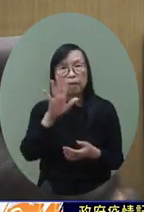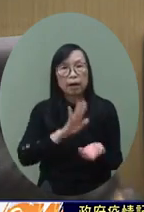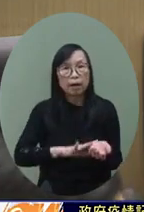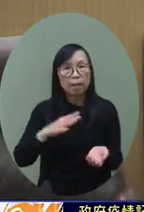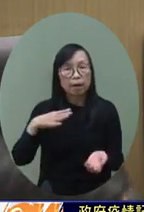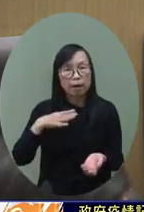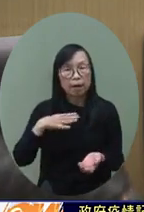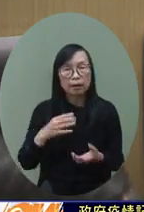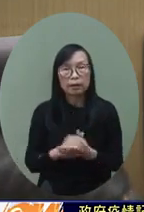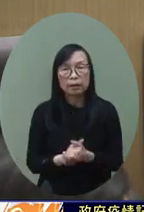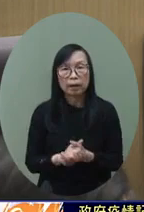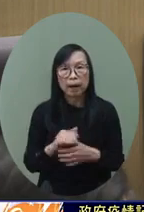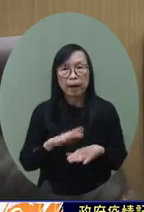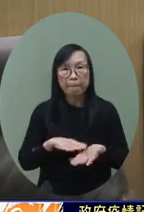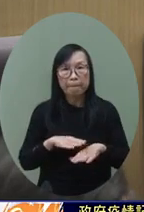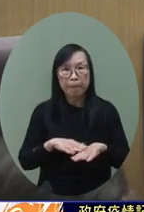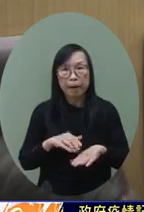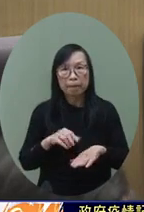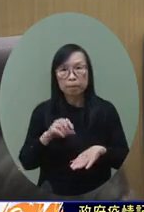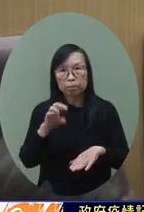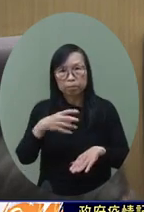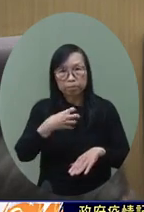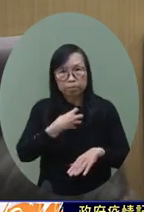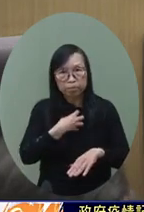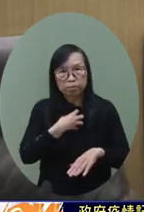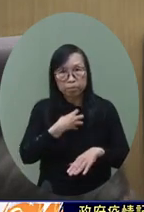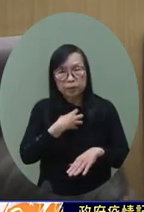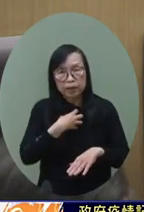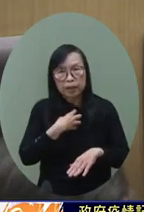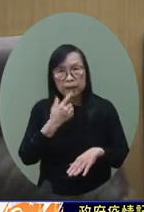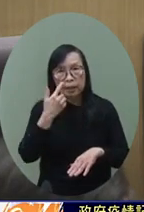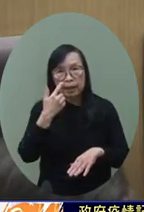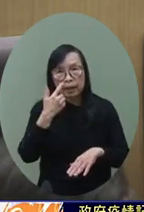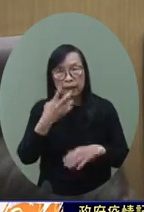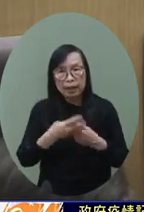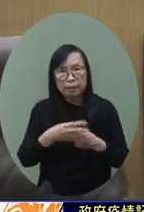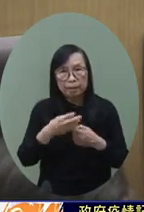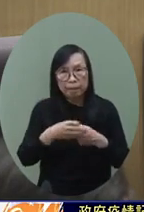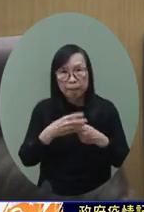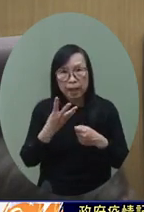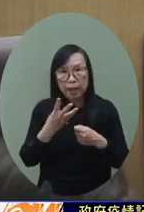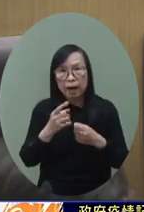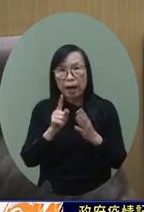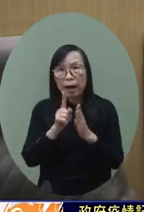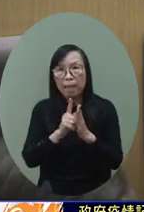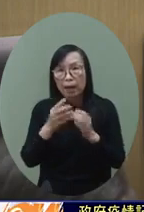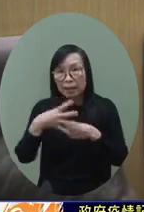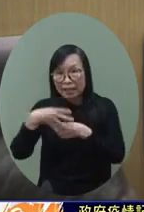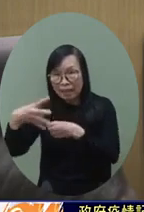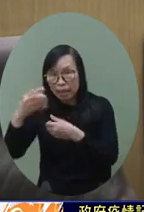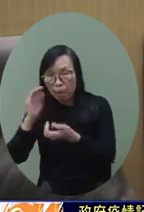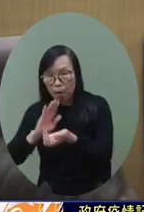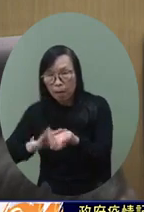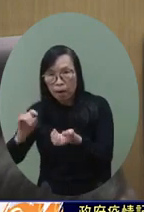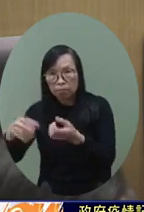就係頭先就話即係都覺得今一波嘅疫情係比起第三波會係回落得比較慢啦，係咪都預